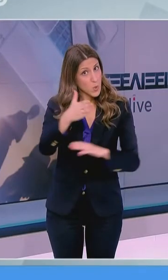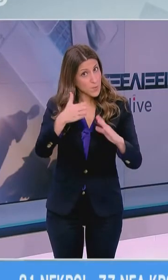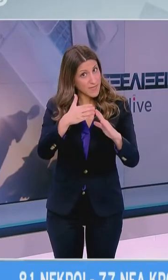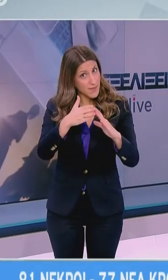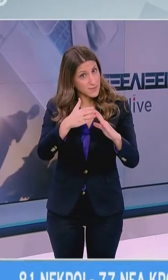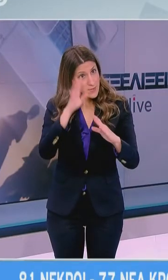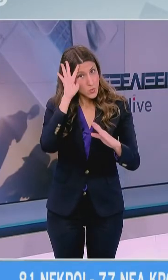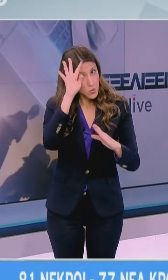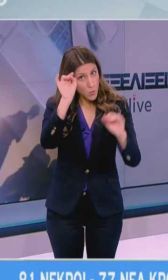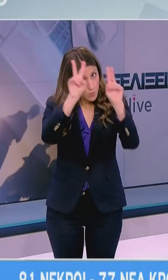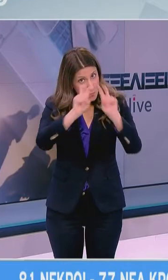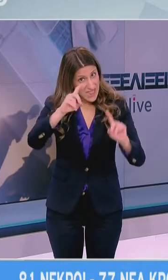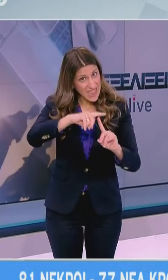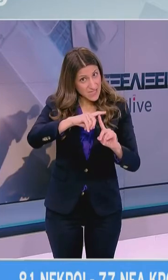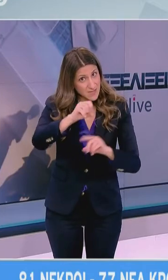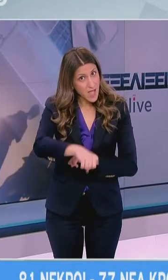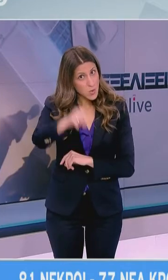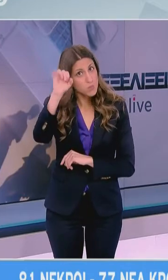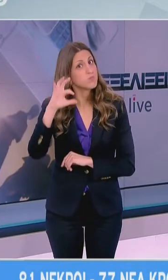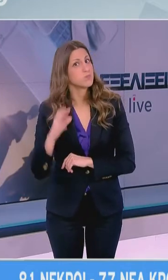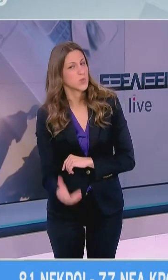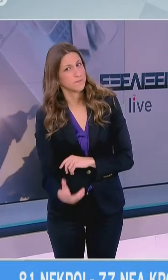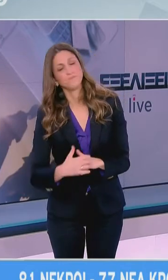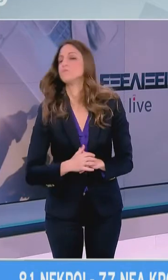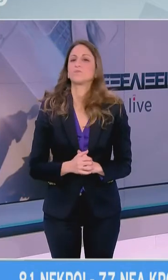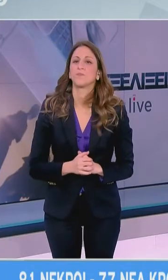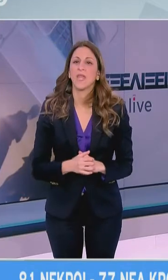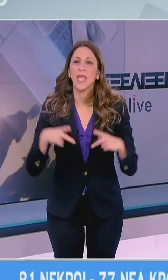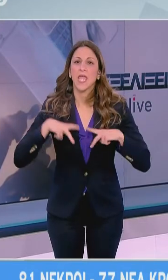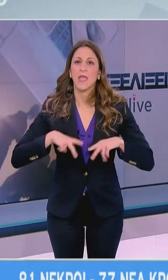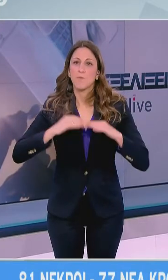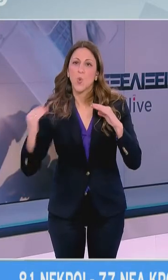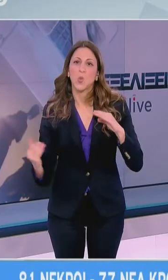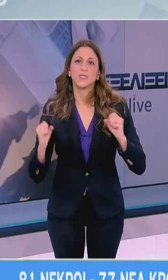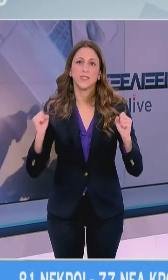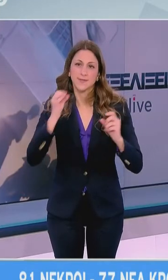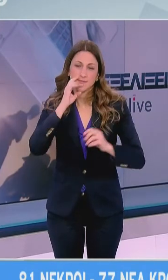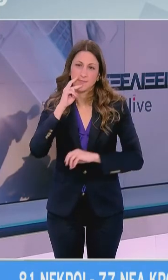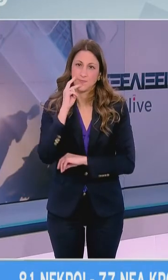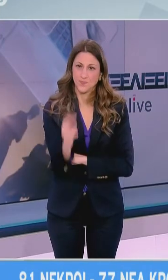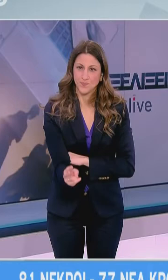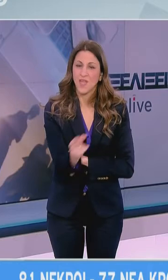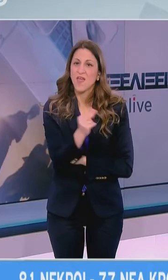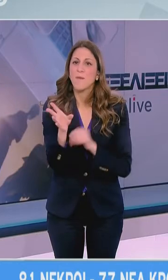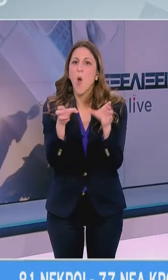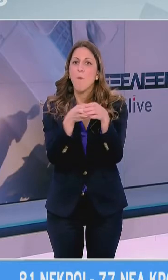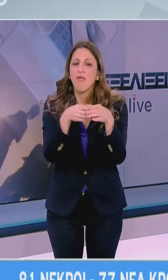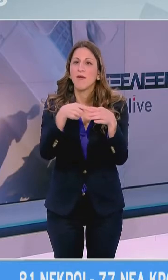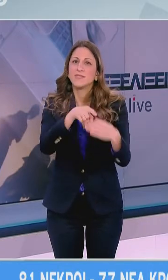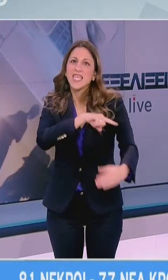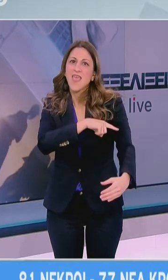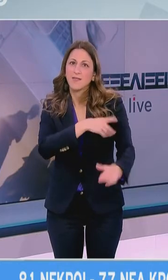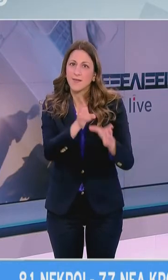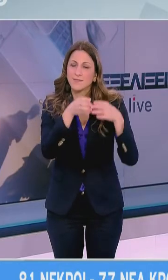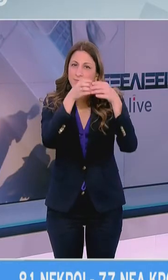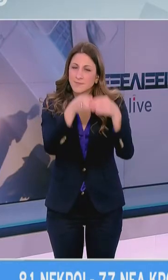Σε ό,τι αφορά Σε ό,τι αφορά τις κινητές ομάδες υγείας, να πούμε καταρχήν ότι πρόκειται